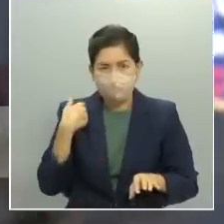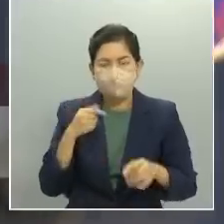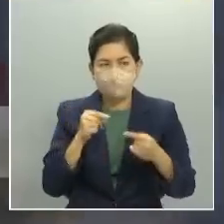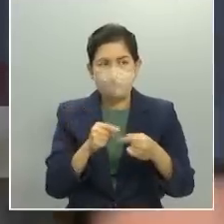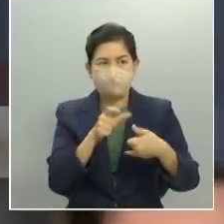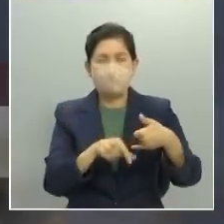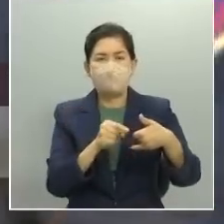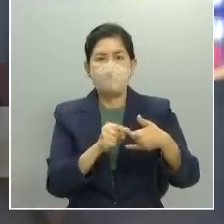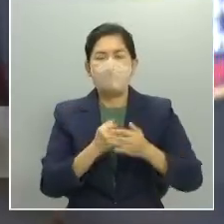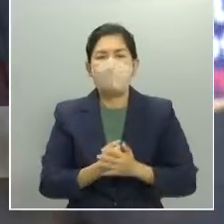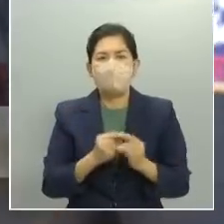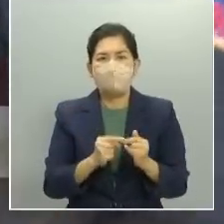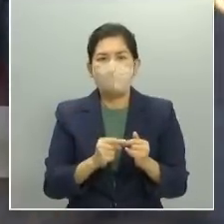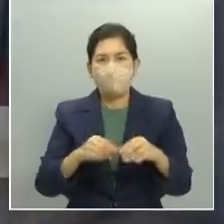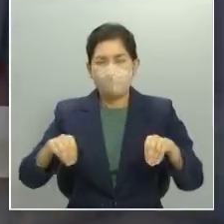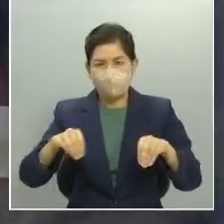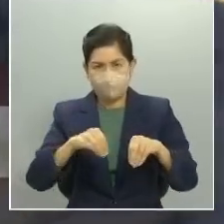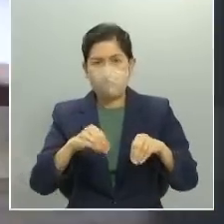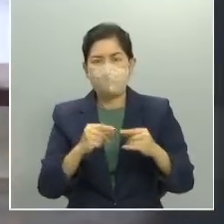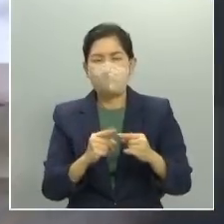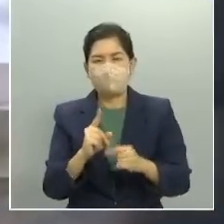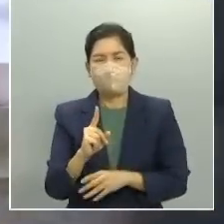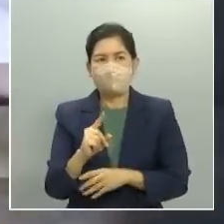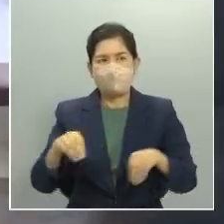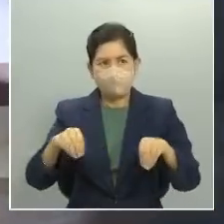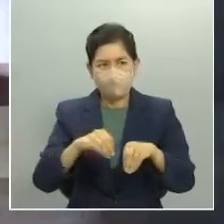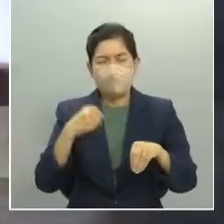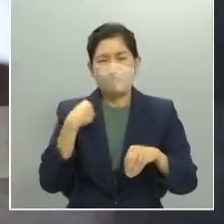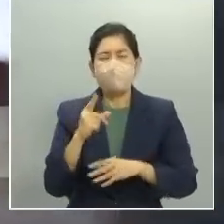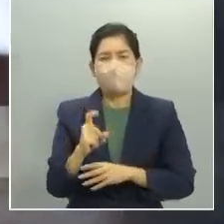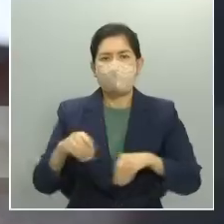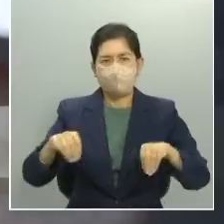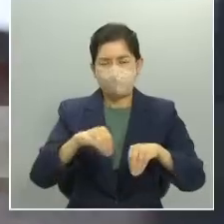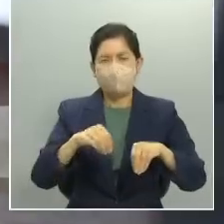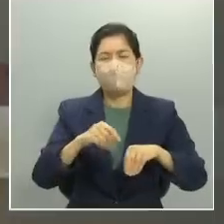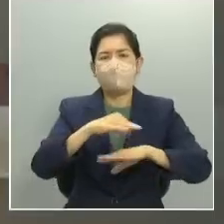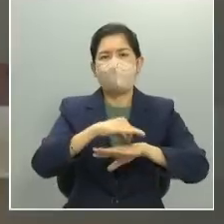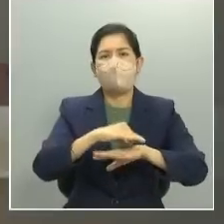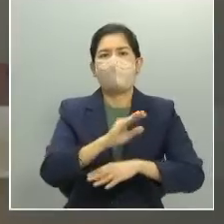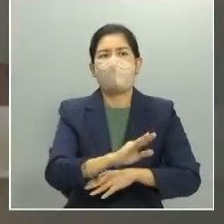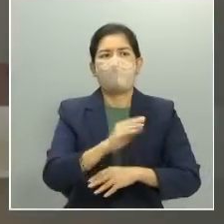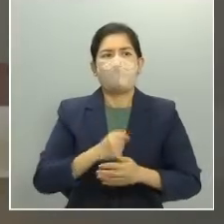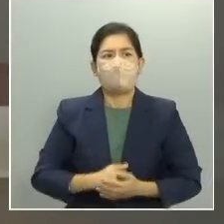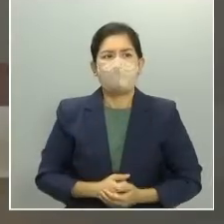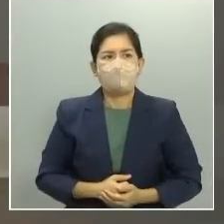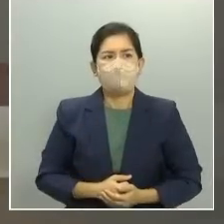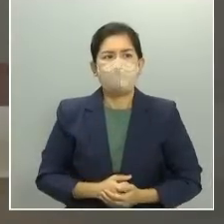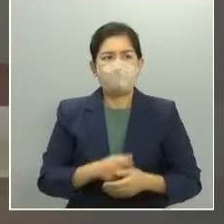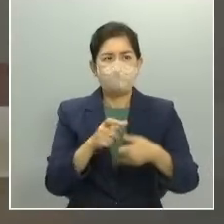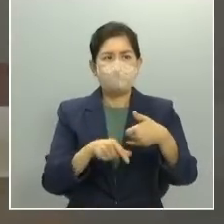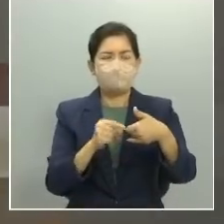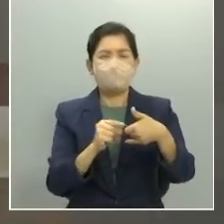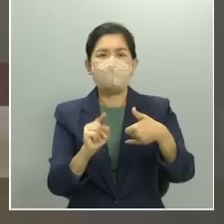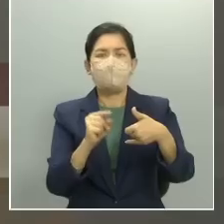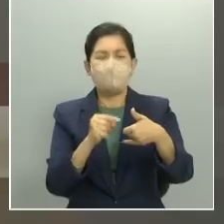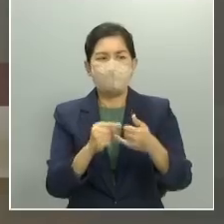สียชีวิตอยู่ใกล้ๆกับจุดที่เป็นทางออกที่ว่านี ้ตรงแบ็คดรอปนะคะ ใช่ไหม ค่ะ เมื่อวานรังสีมัน คุณรังเป็น